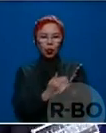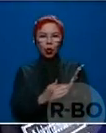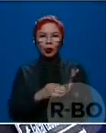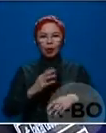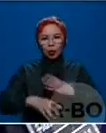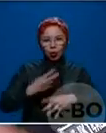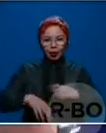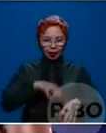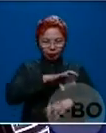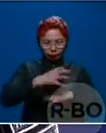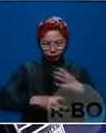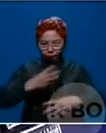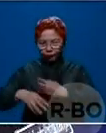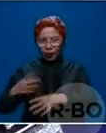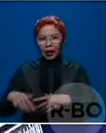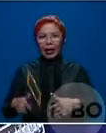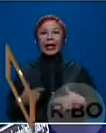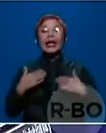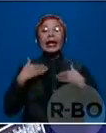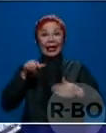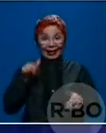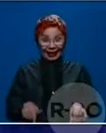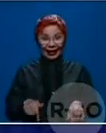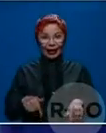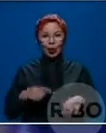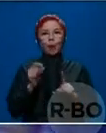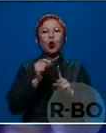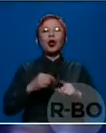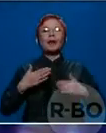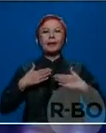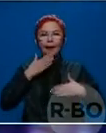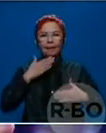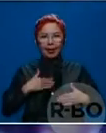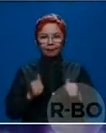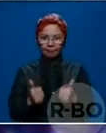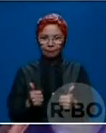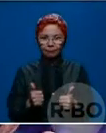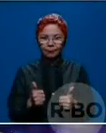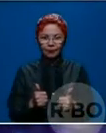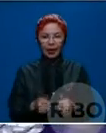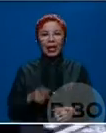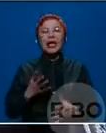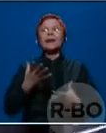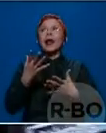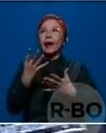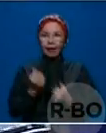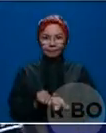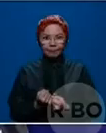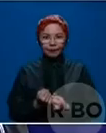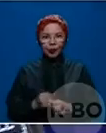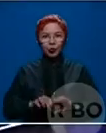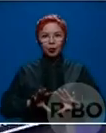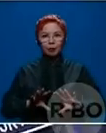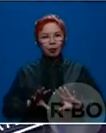bergulir ini adalah sebagai rippple effect dari program-program tersebut dengan demikian kita berharap bahwa